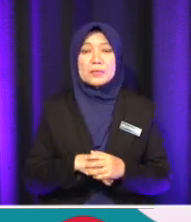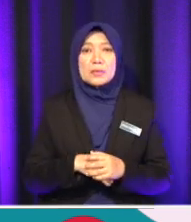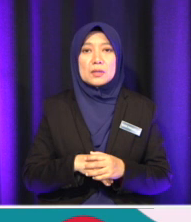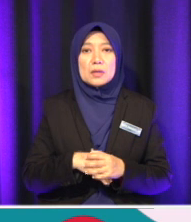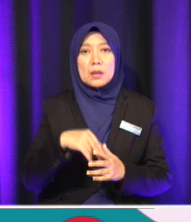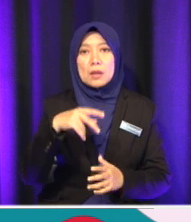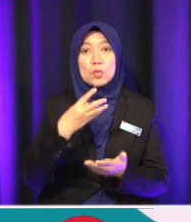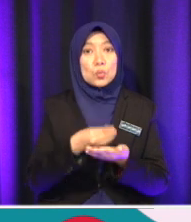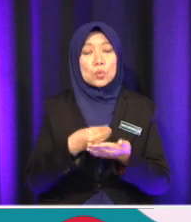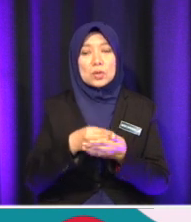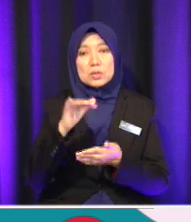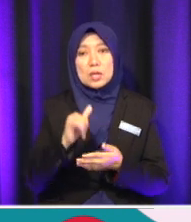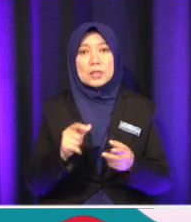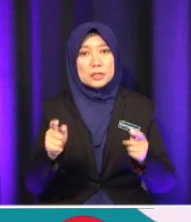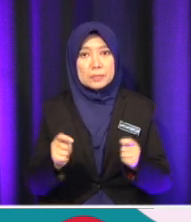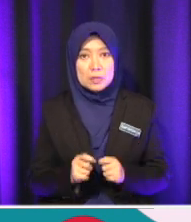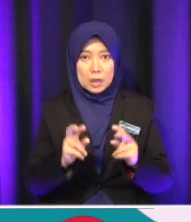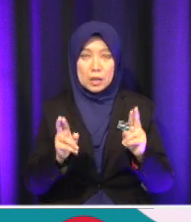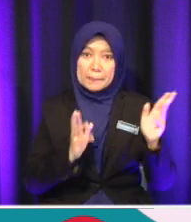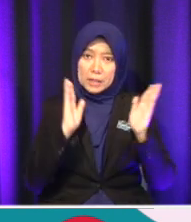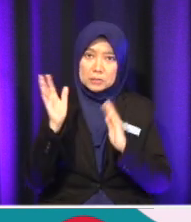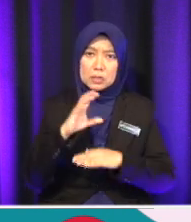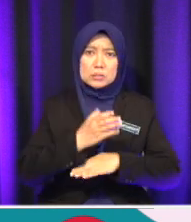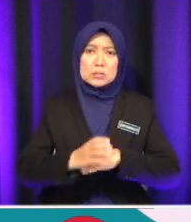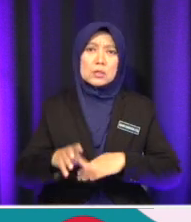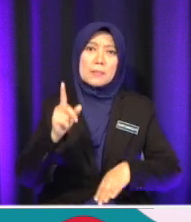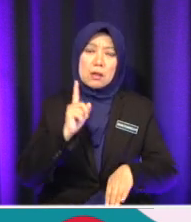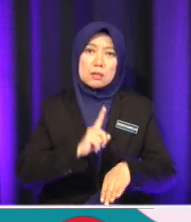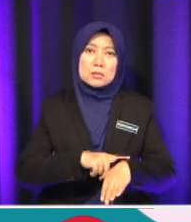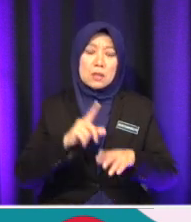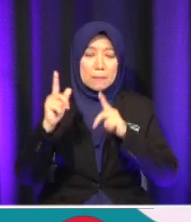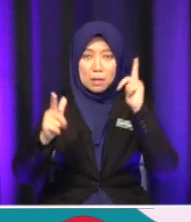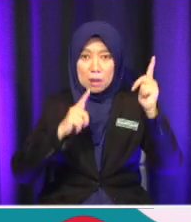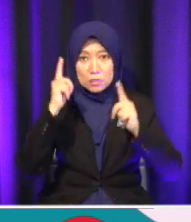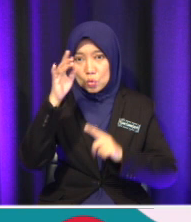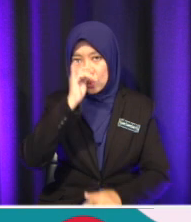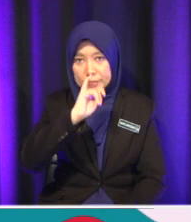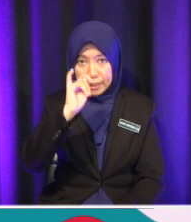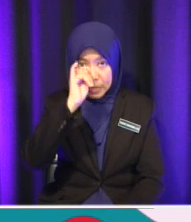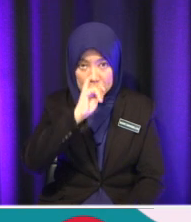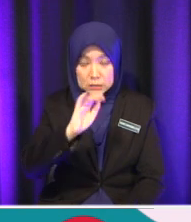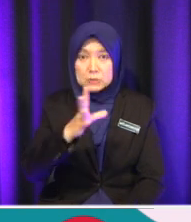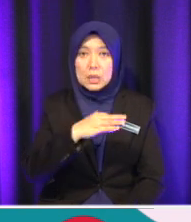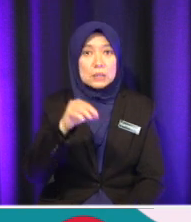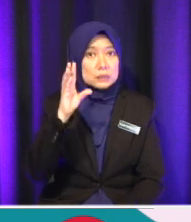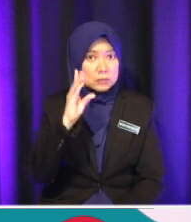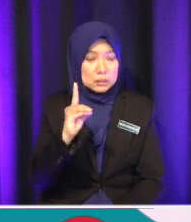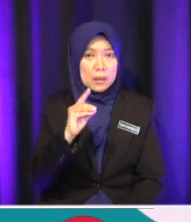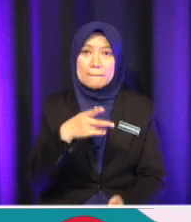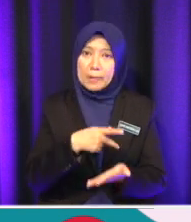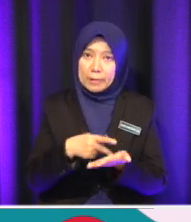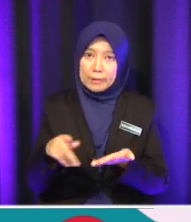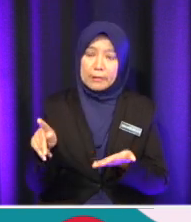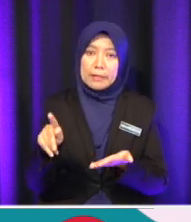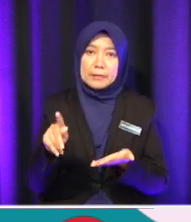diterima oleh Rakyat Malaysia yang cenderung di Thailand dan di bayaran